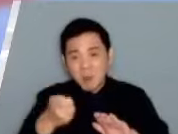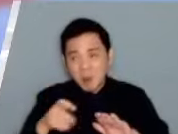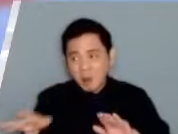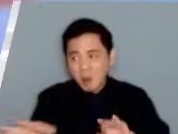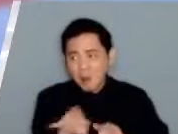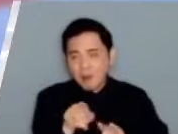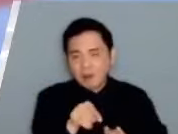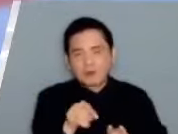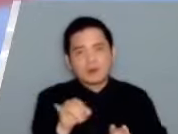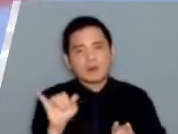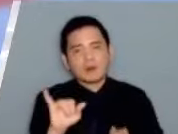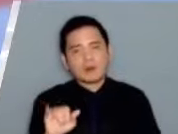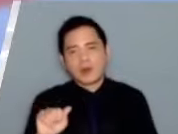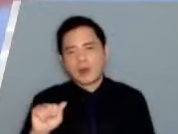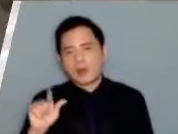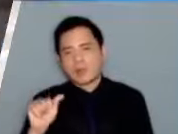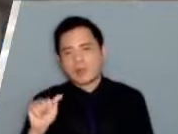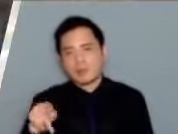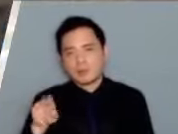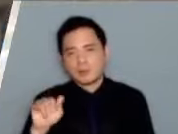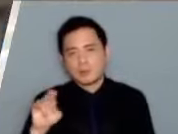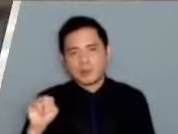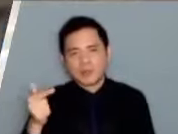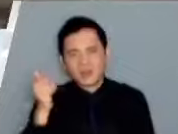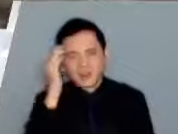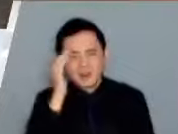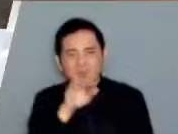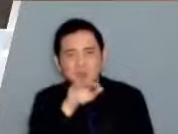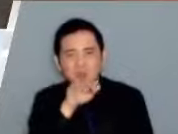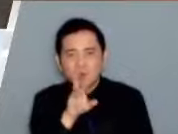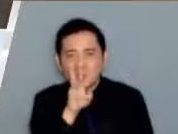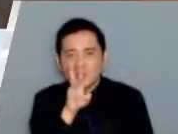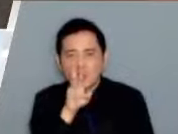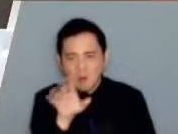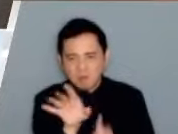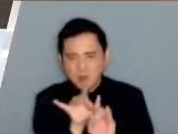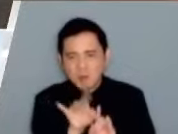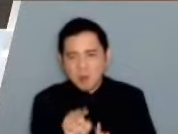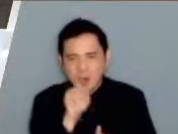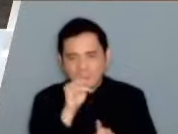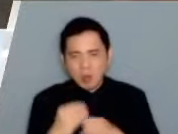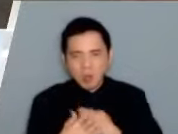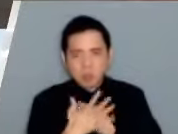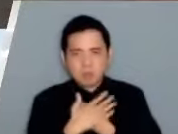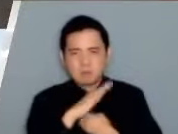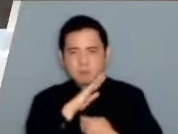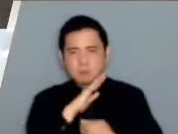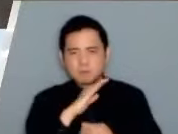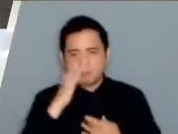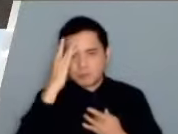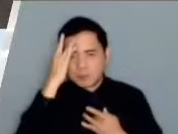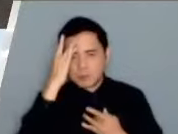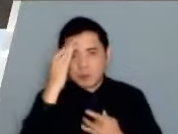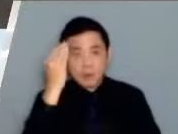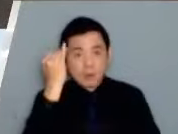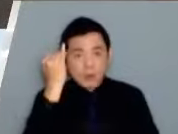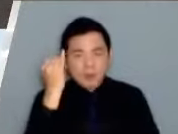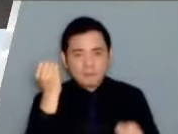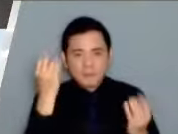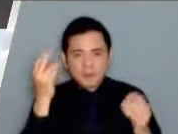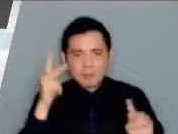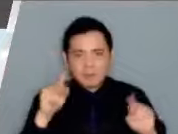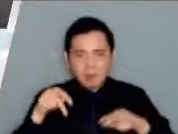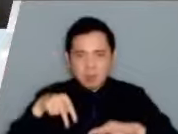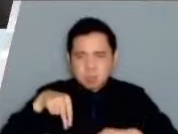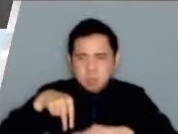pagbaha. Ang ilan pong residente sa Pangasinan, halimbawa, ilang araw na raw lumulusong sa baha, kaya't mayat-maya na rin daw silang naguhugas ng